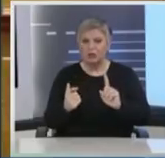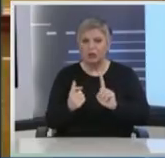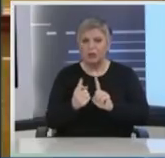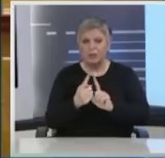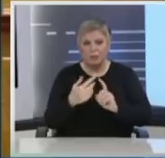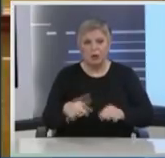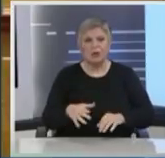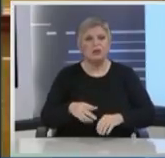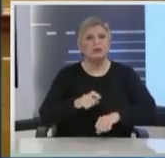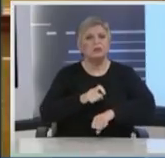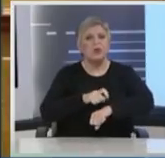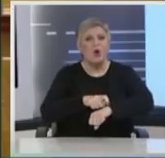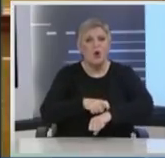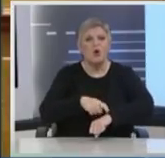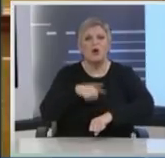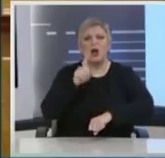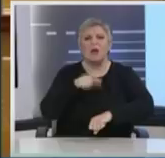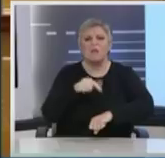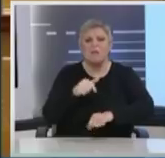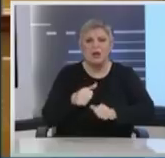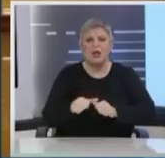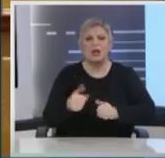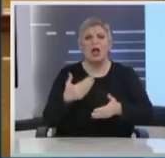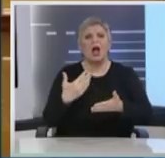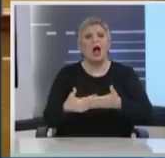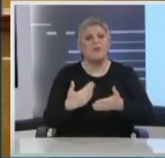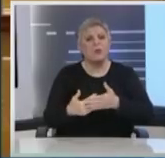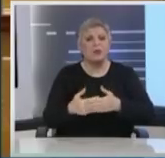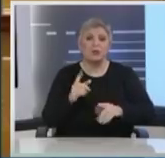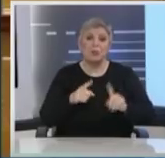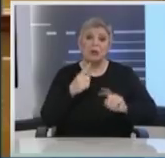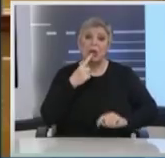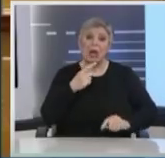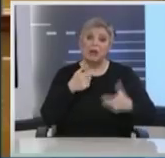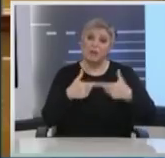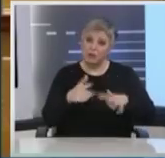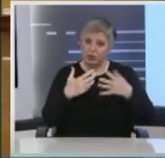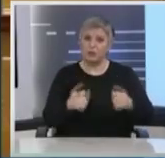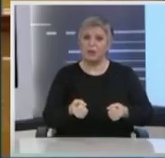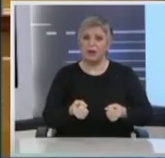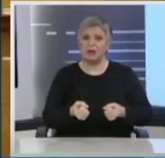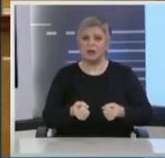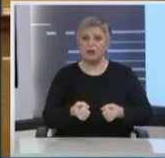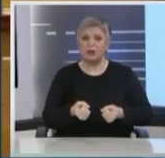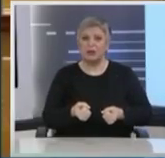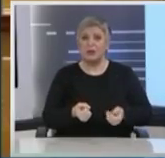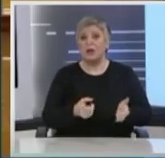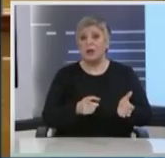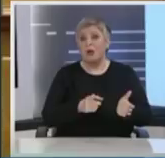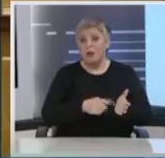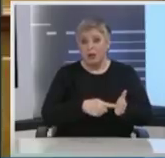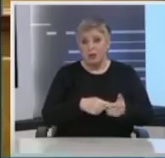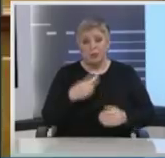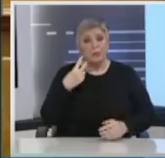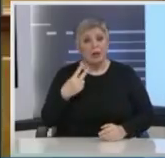ώρες, με ημερολόγια, με αποδείξεις, με βίντεο λένε άλλοι. Δεν θα πρέπει λοιπόν